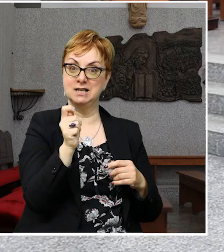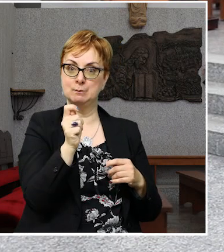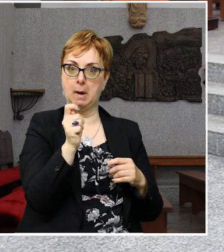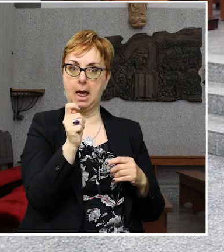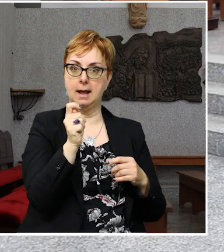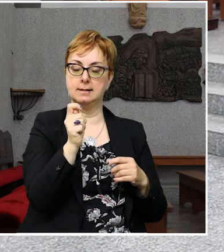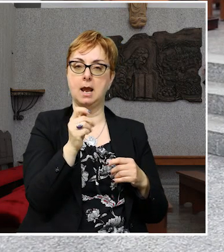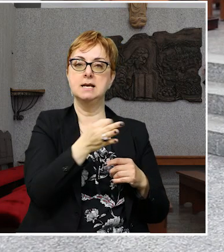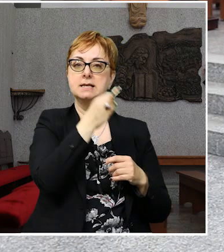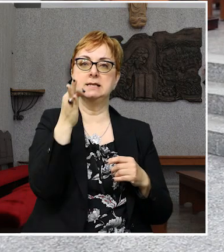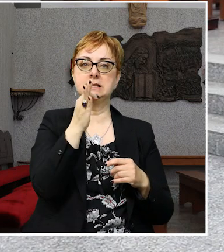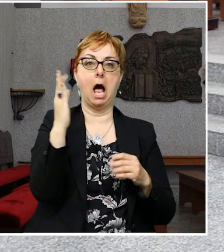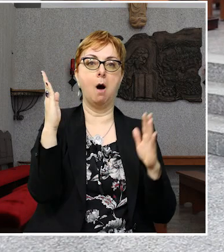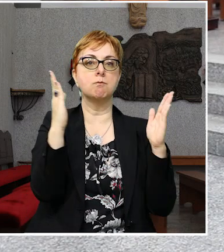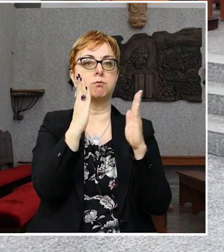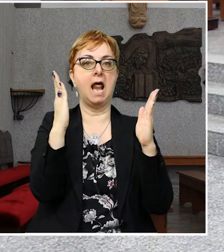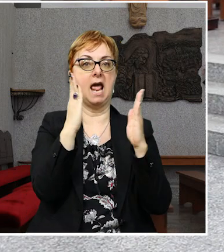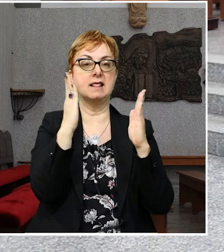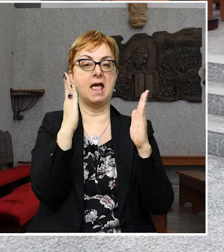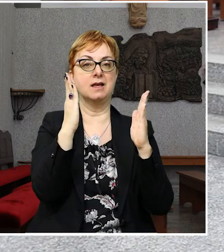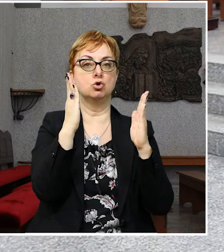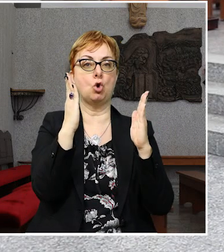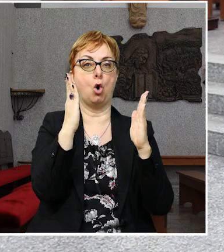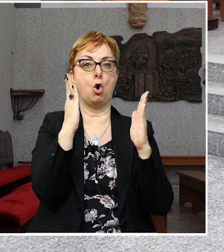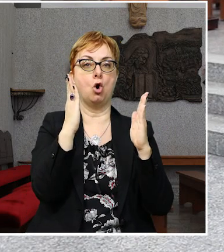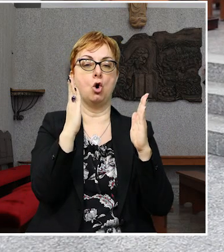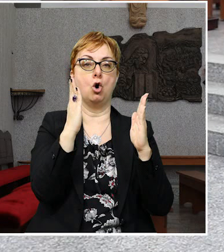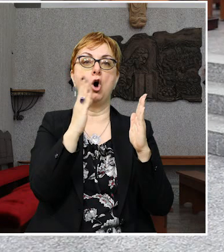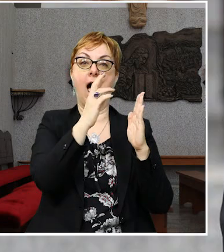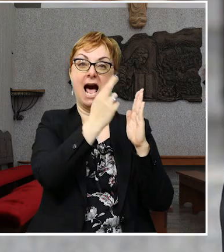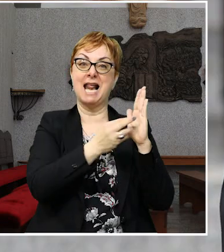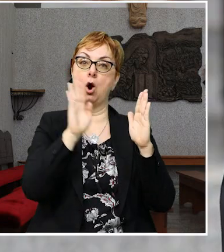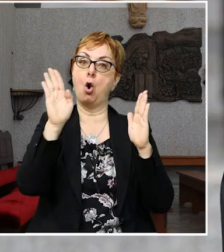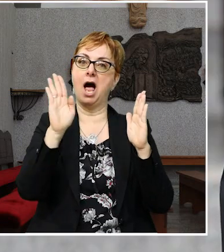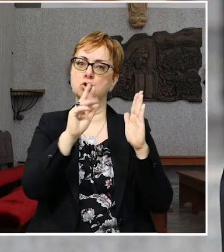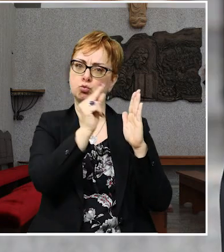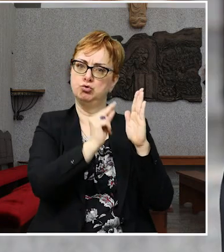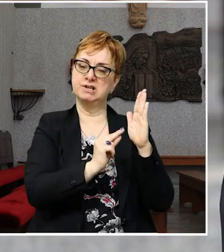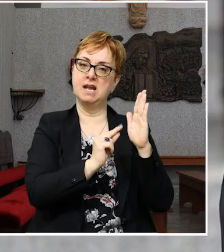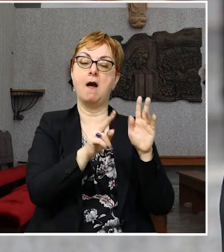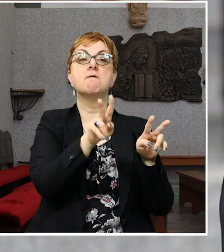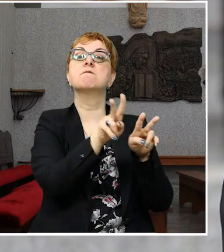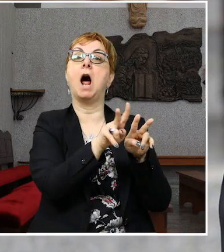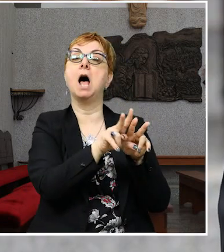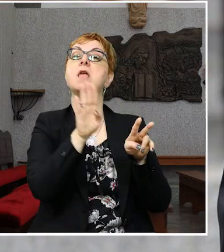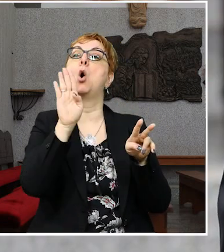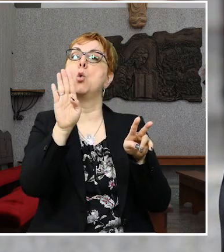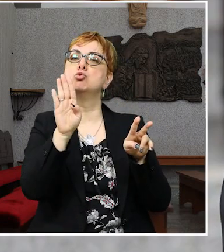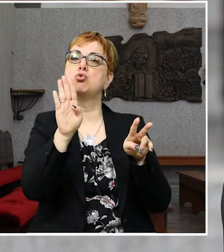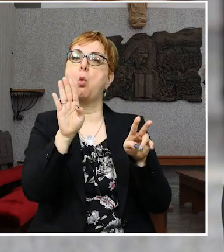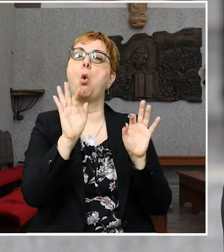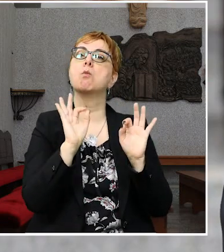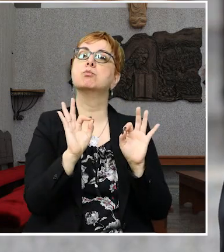Benedetto, nella sua regola, dice così per il fratello e in